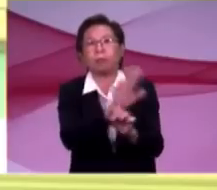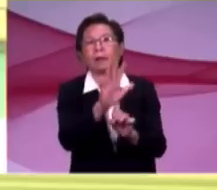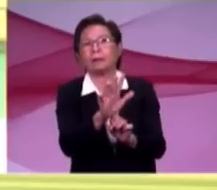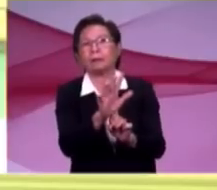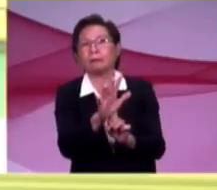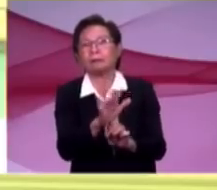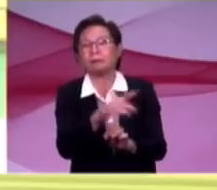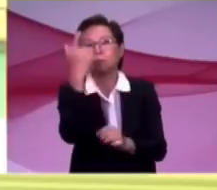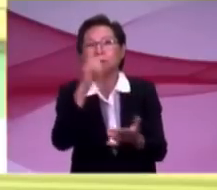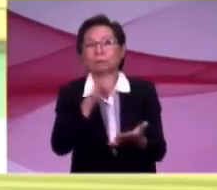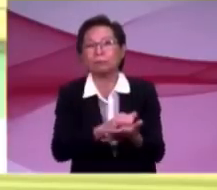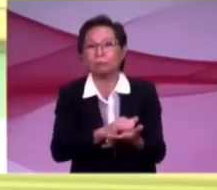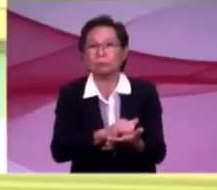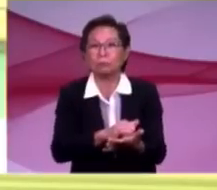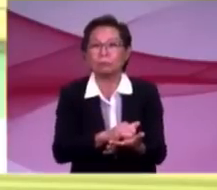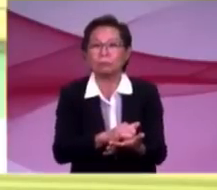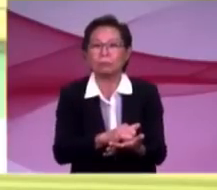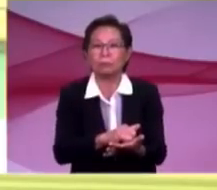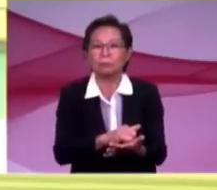Justru